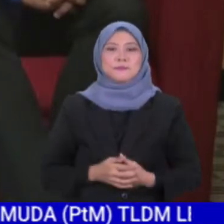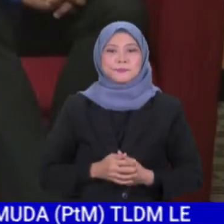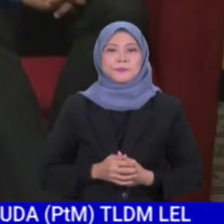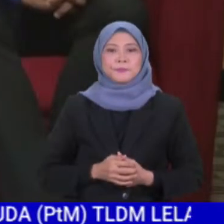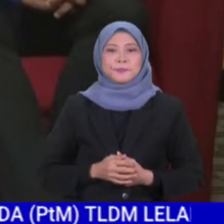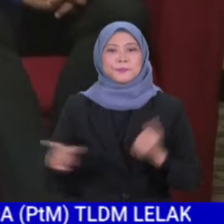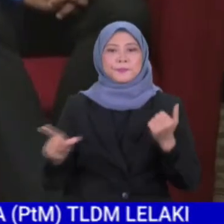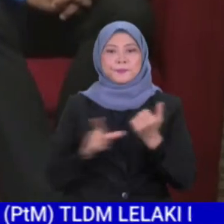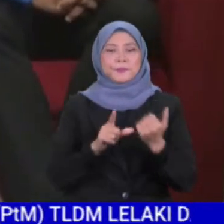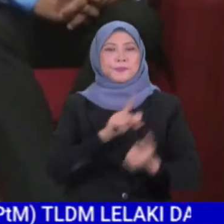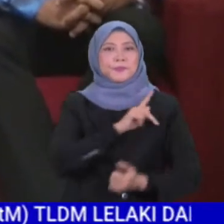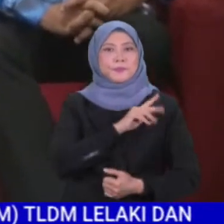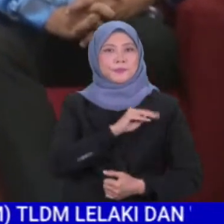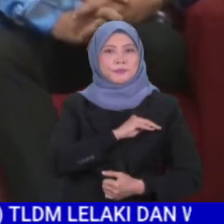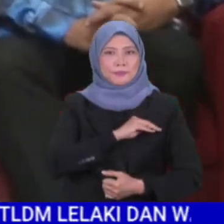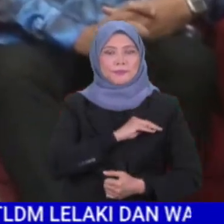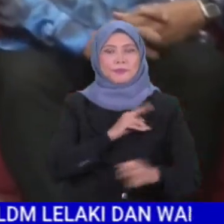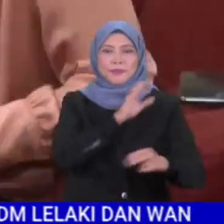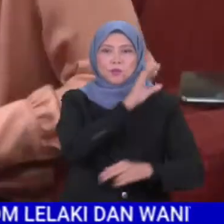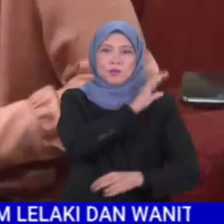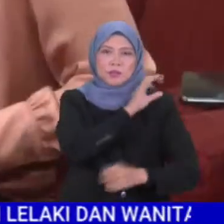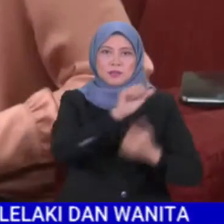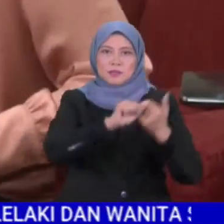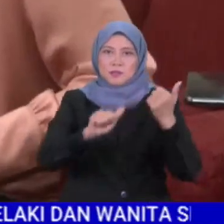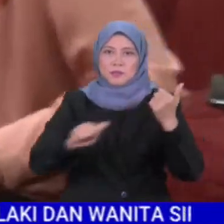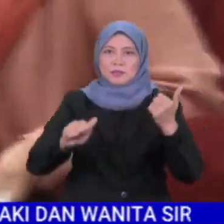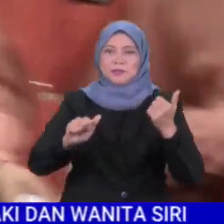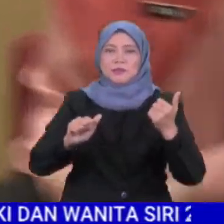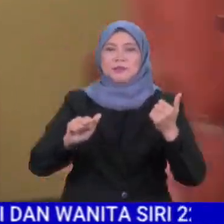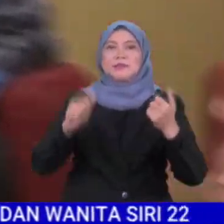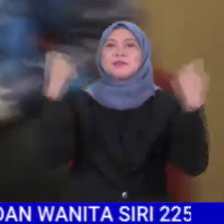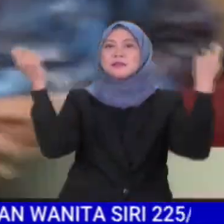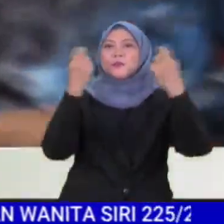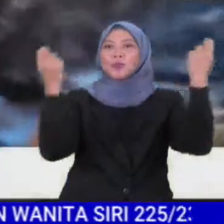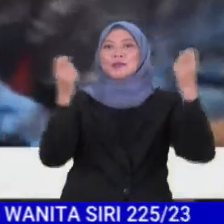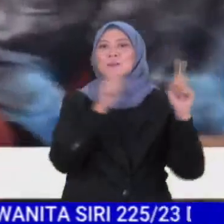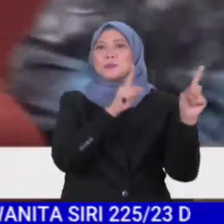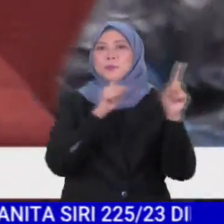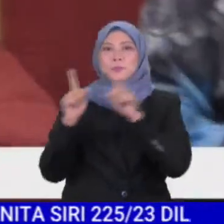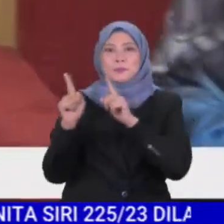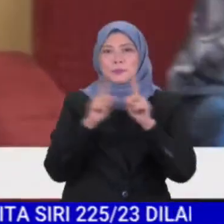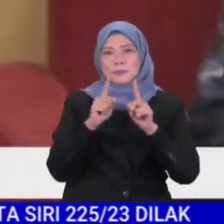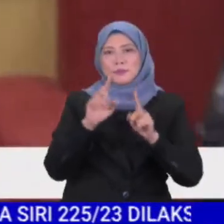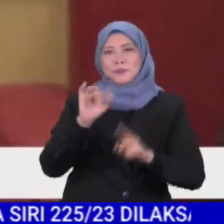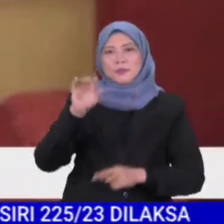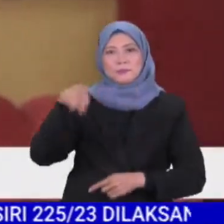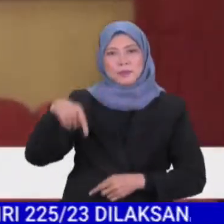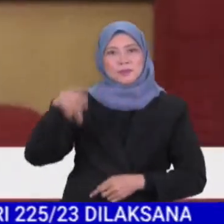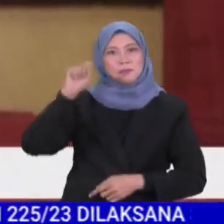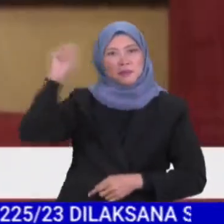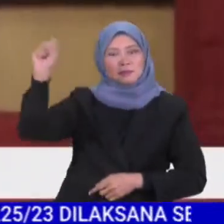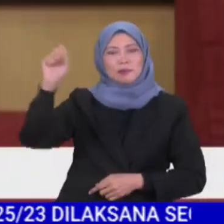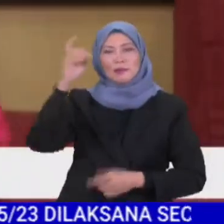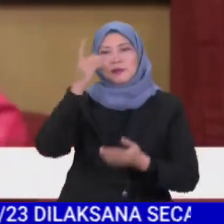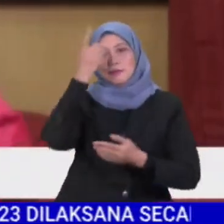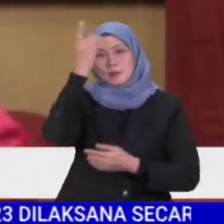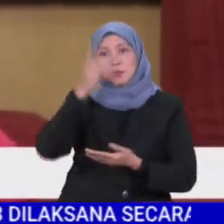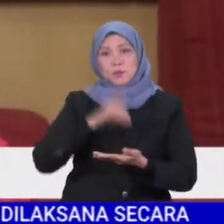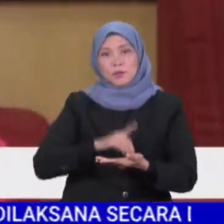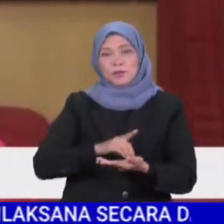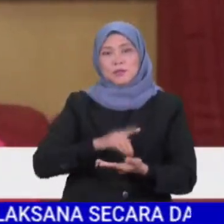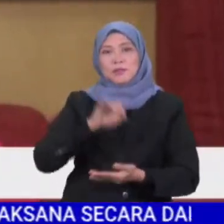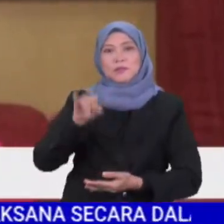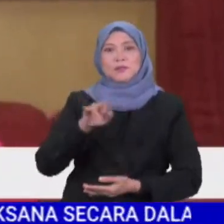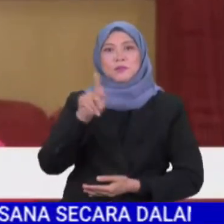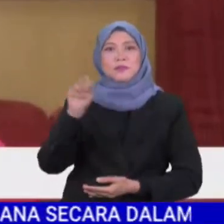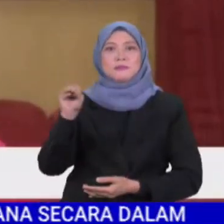Menurut Timbalan Ketua Menteri yang juga pengerusi jawatankuasa induk sambutan hari jadi rasmi yang di-Pertua Negeri Sabah, Datuk Dr. Joachim Gun